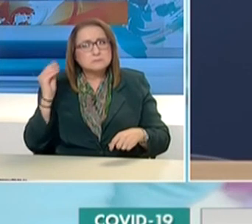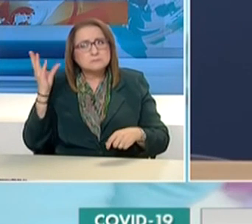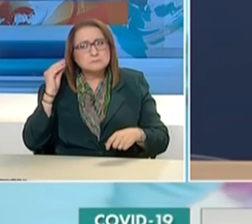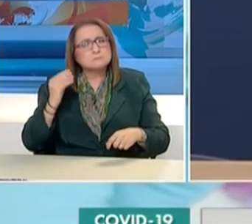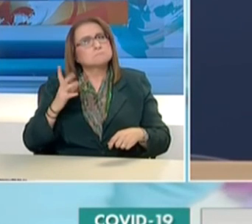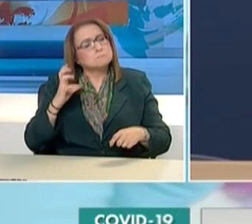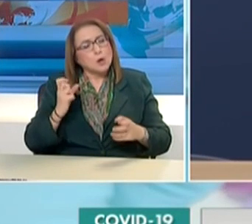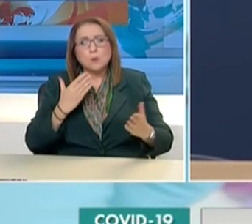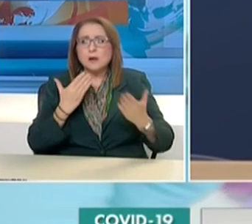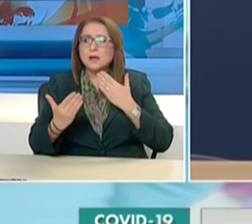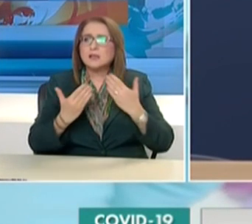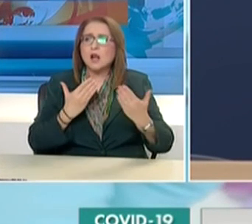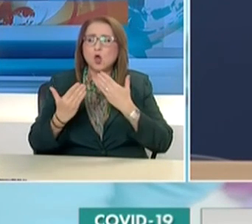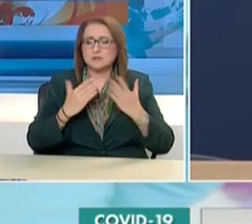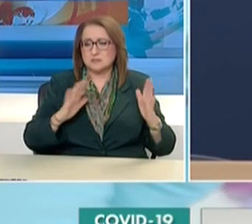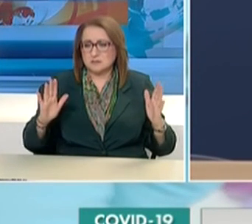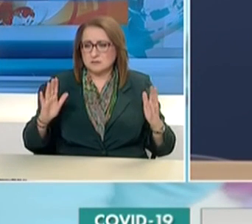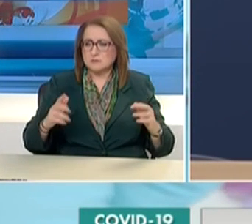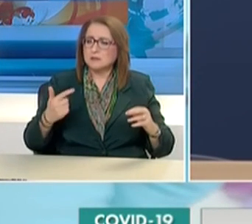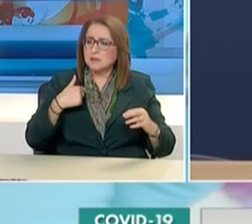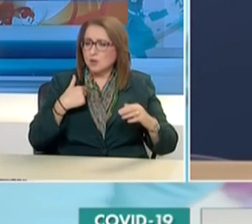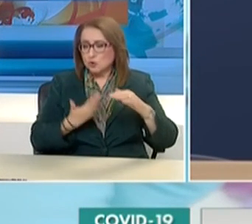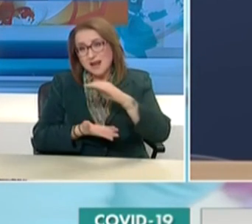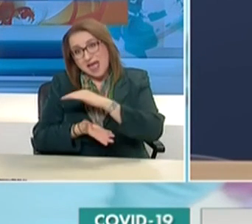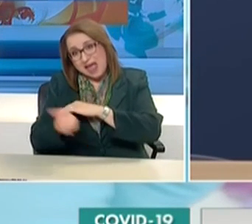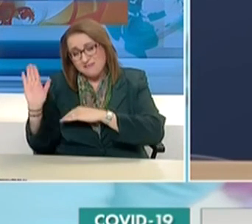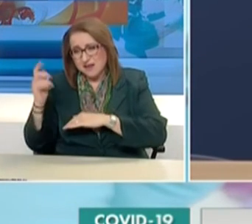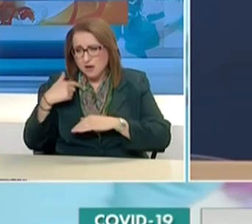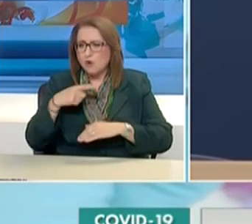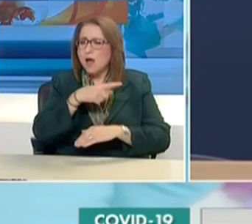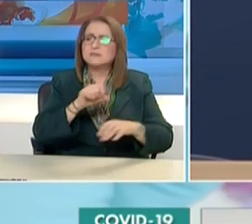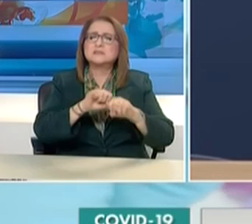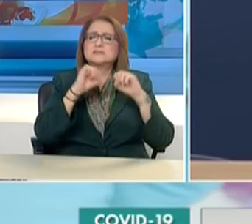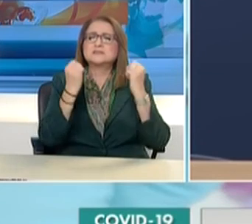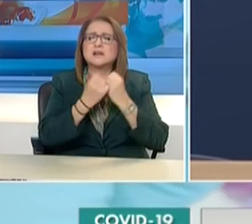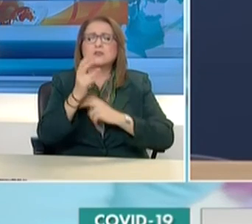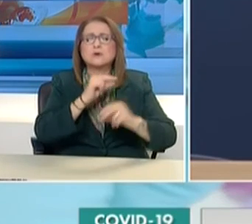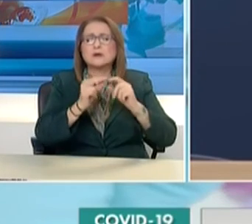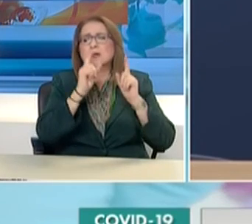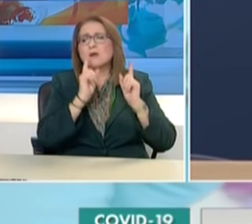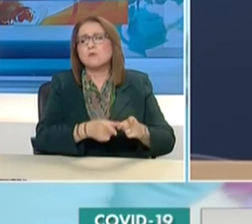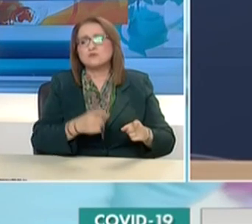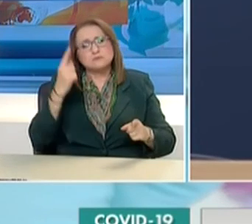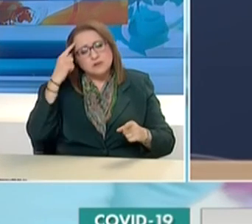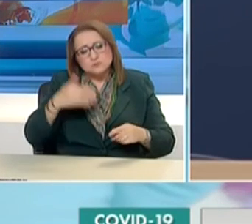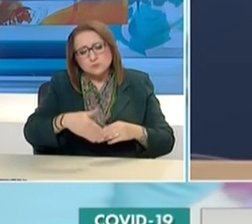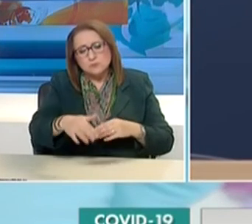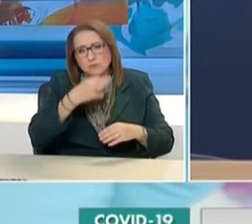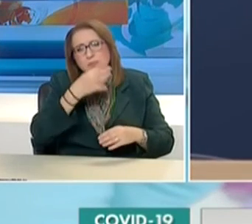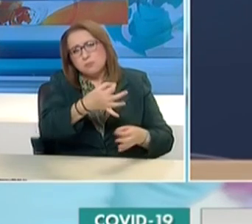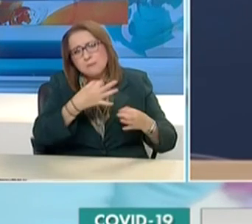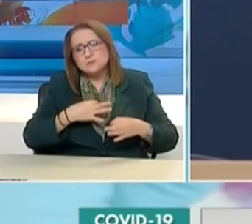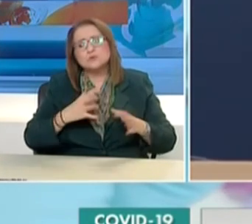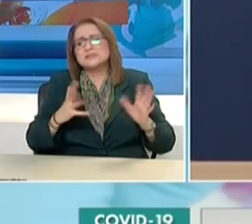λεγόμενα από μένα και αμέσως μετά την αποχώρησή μου από εκεί θα συνεδρίαζαν για να πάρουν κάποιες αποφάσεις. Φαντάζομαι θα τις ανακοινώσουν κάποια στιγμή